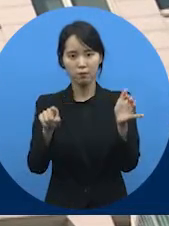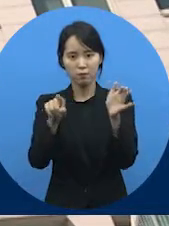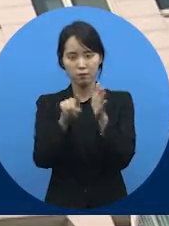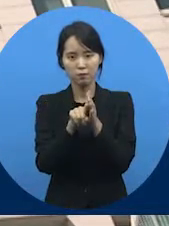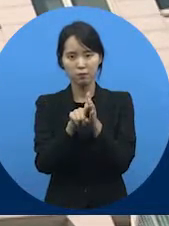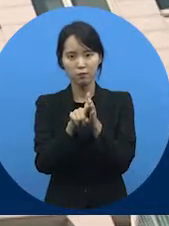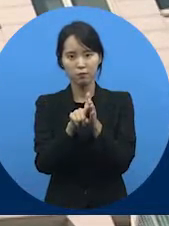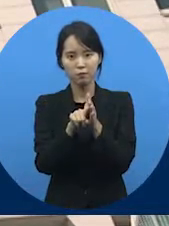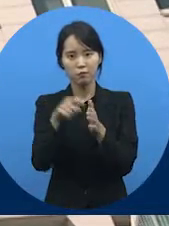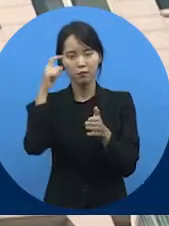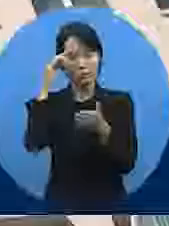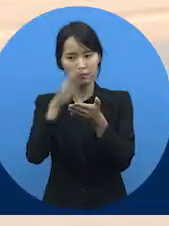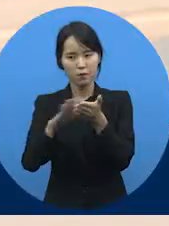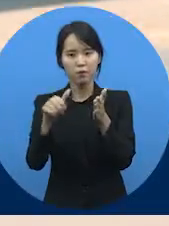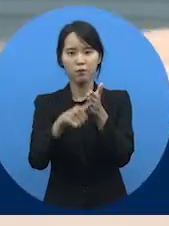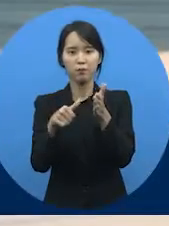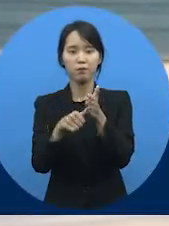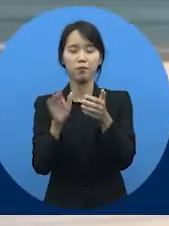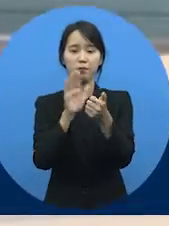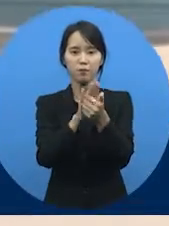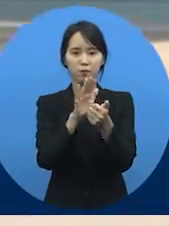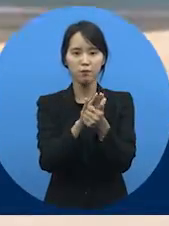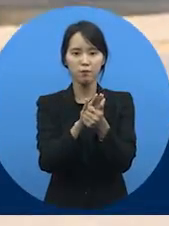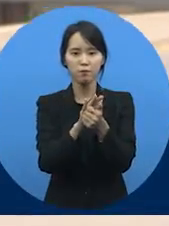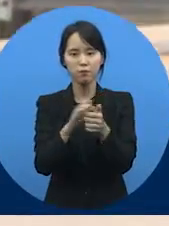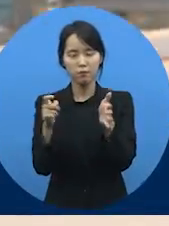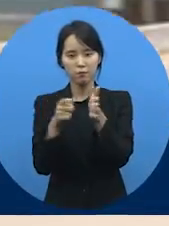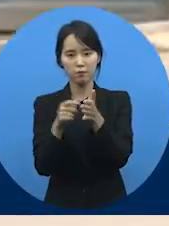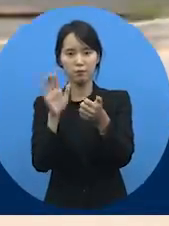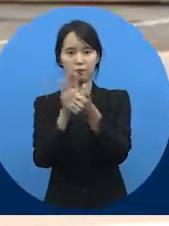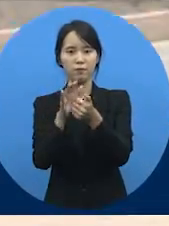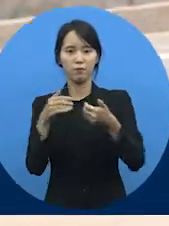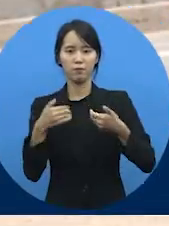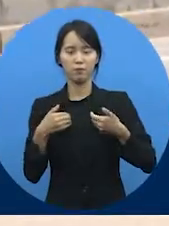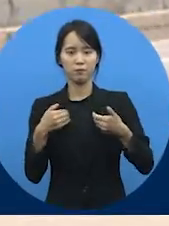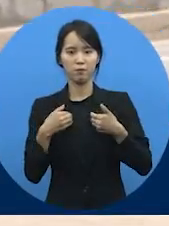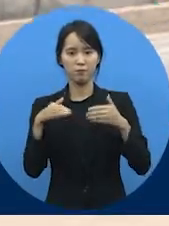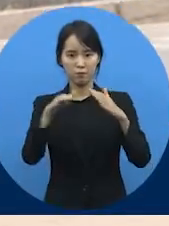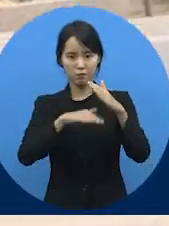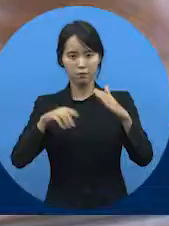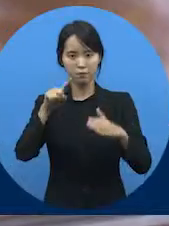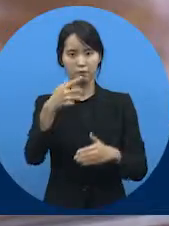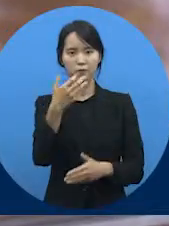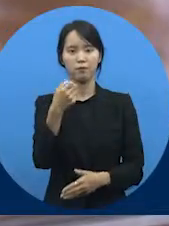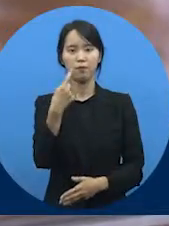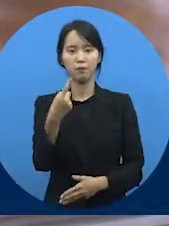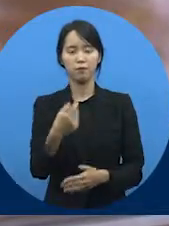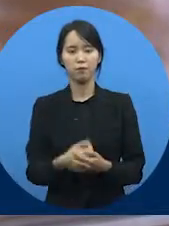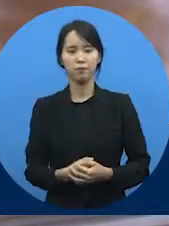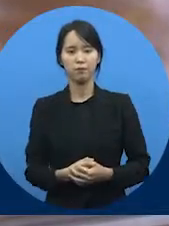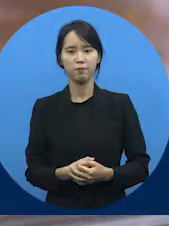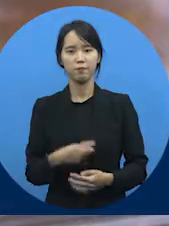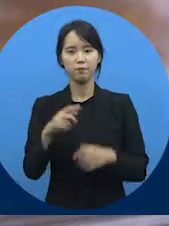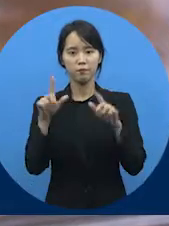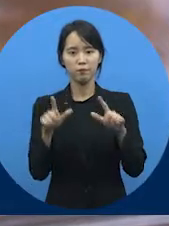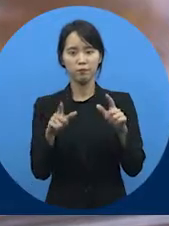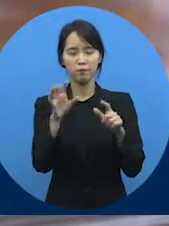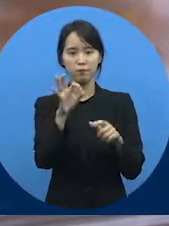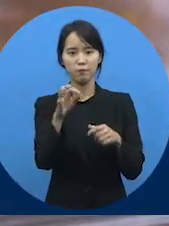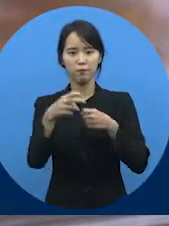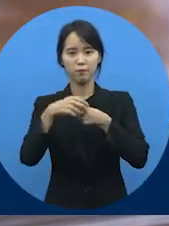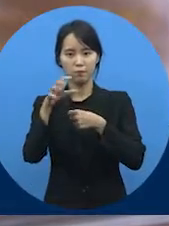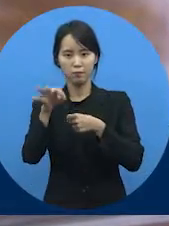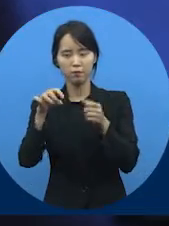동대문구는 저소득층의 안전한 여름나기를 위해 여름철 냉방용품을 지원하고 긴급 지원이 필요한 181